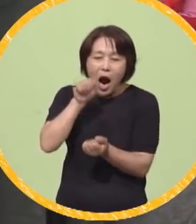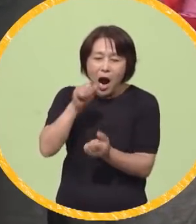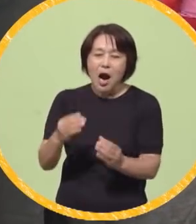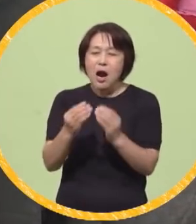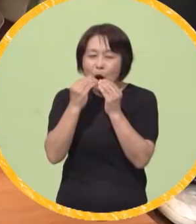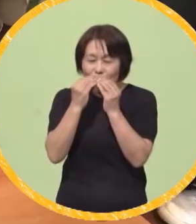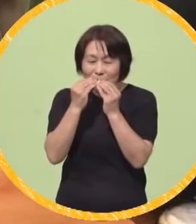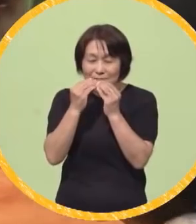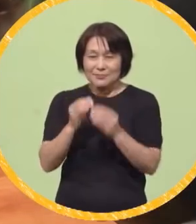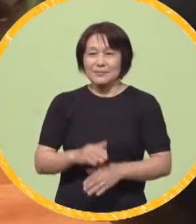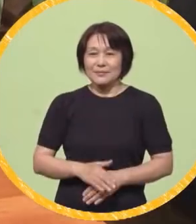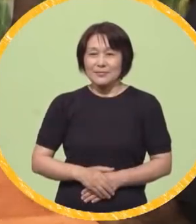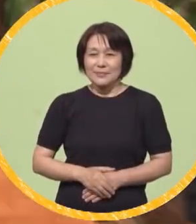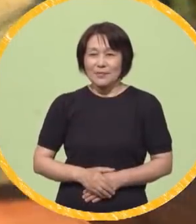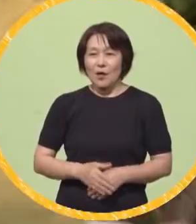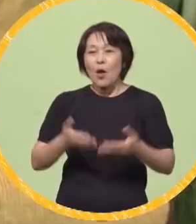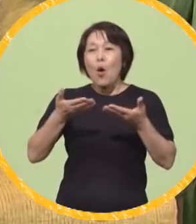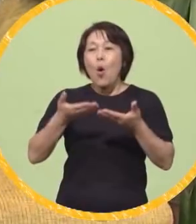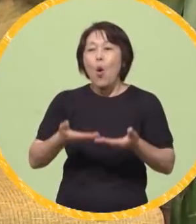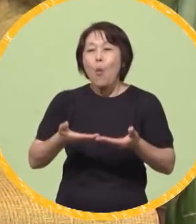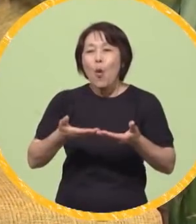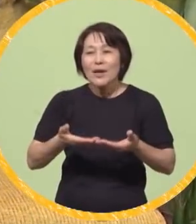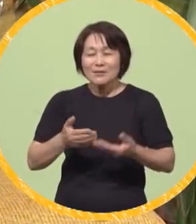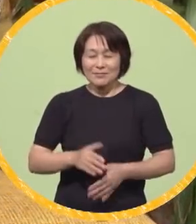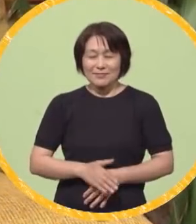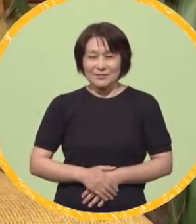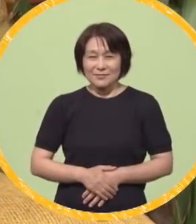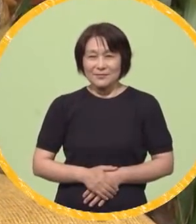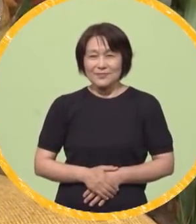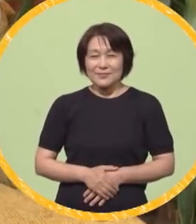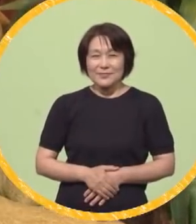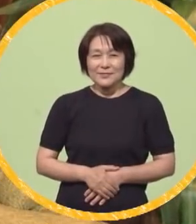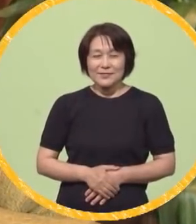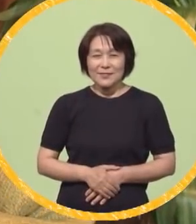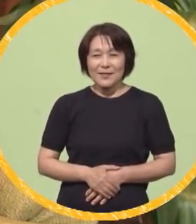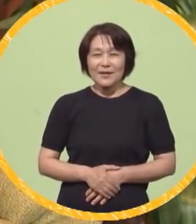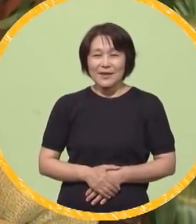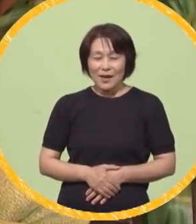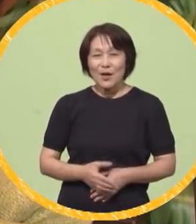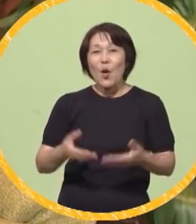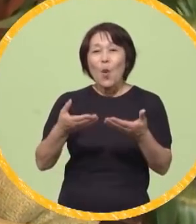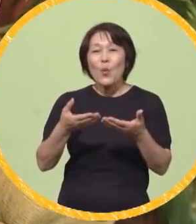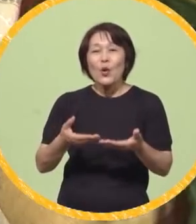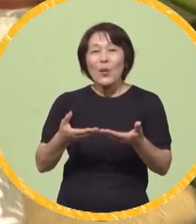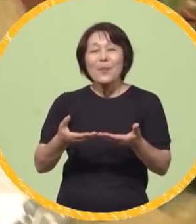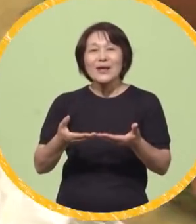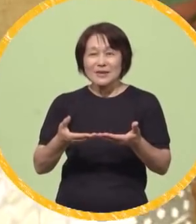て、 大きなお口で。重たいですよ、結構ボリュームありますね。